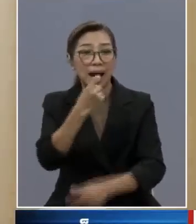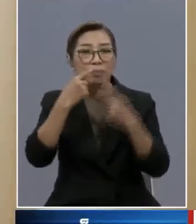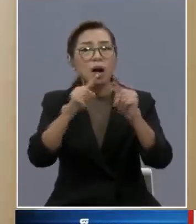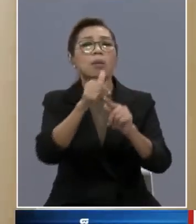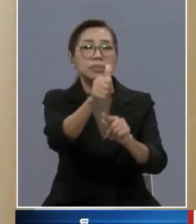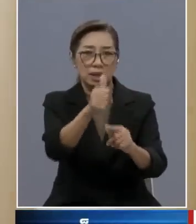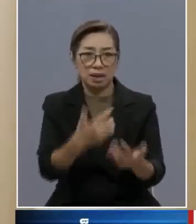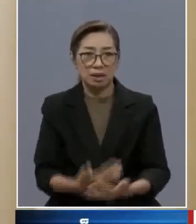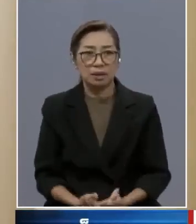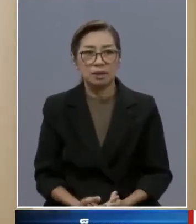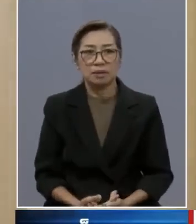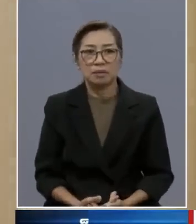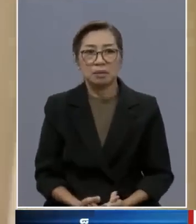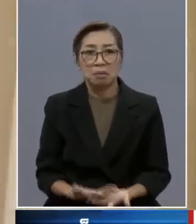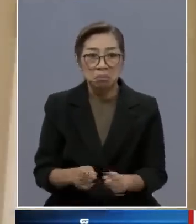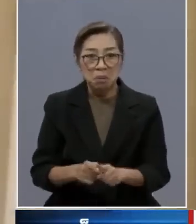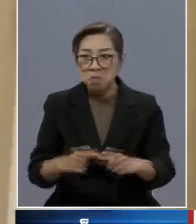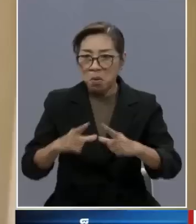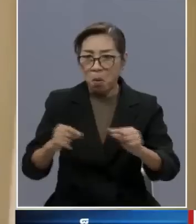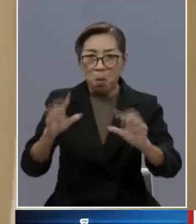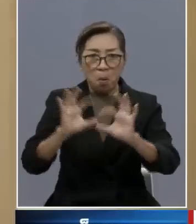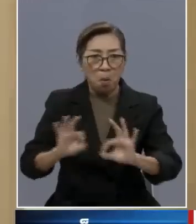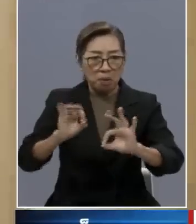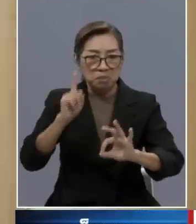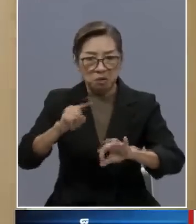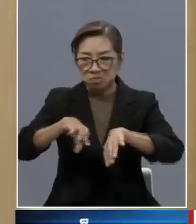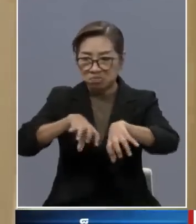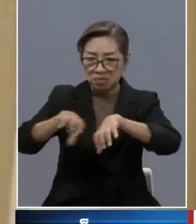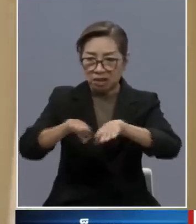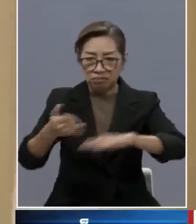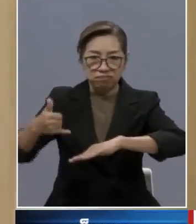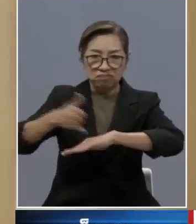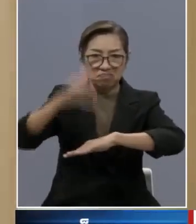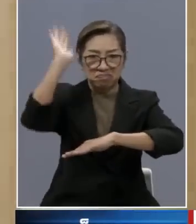ไม่ใช่เรื่องที่ต้องแถลง